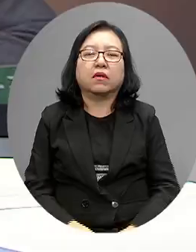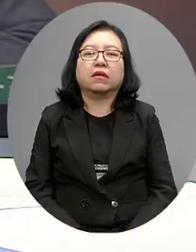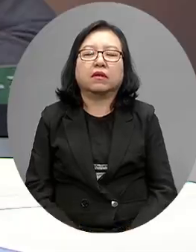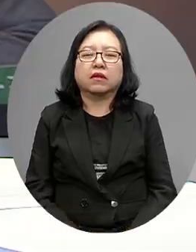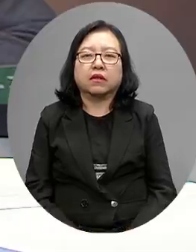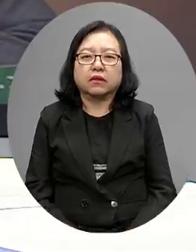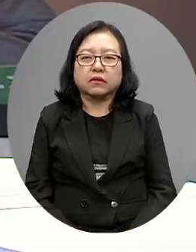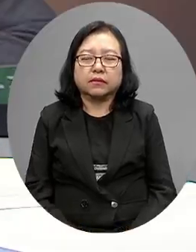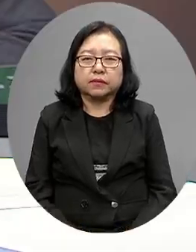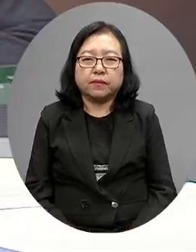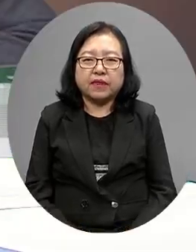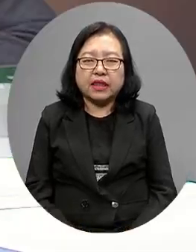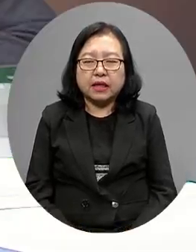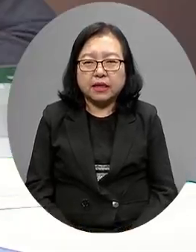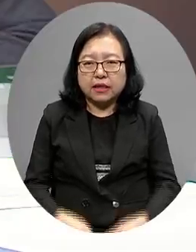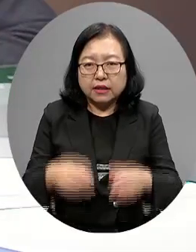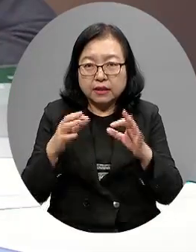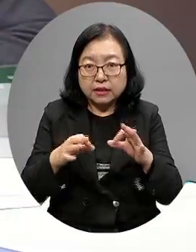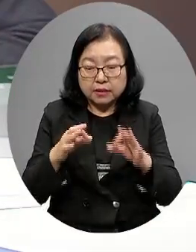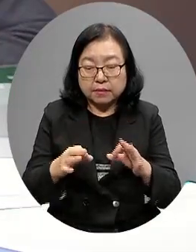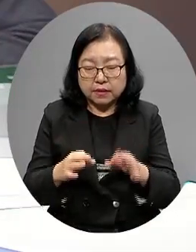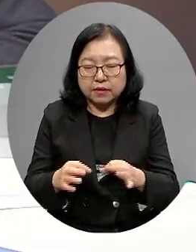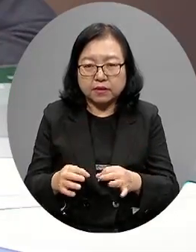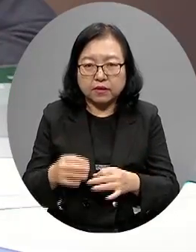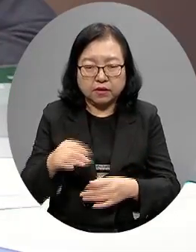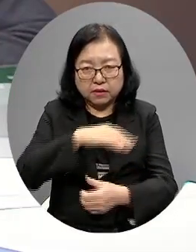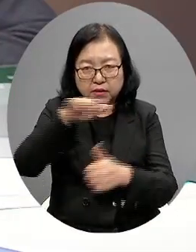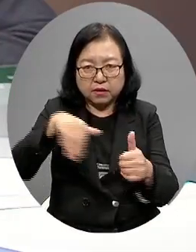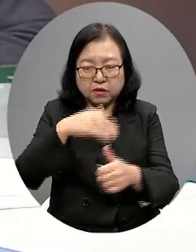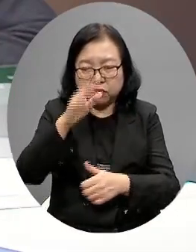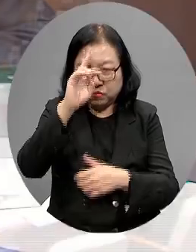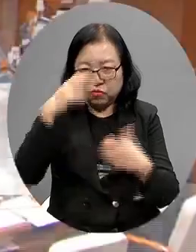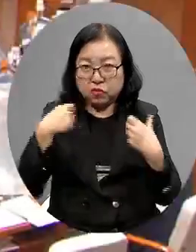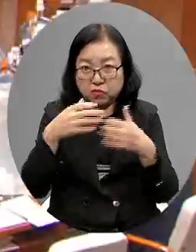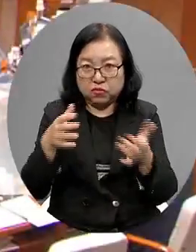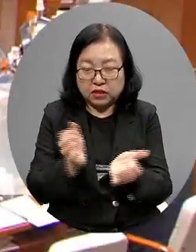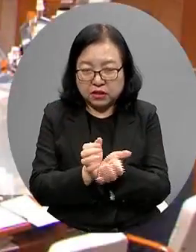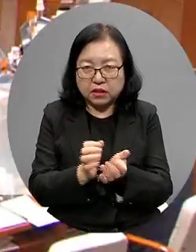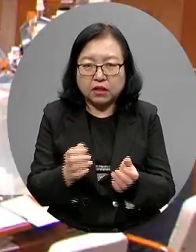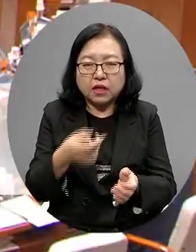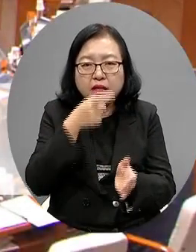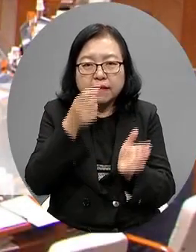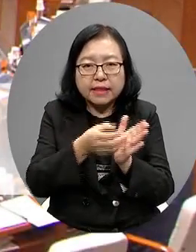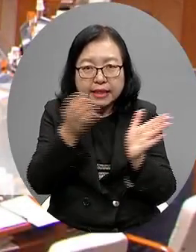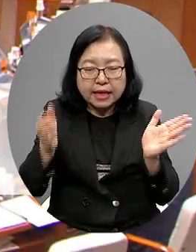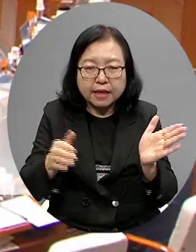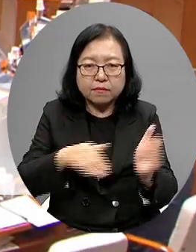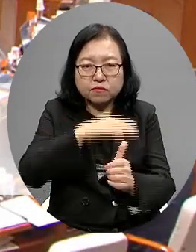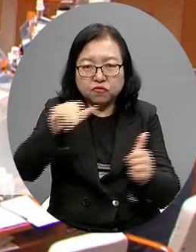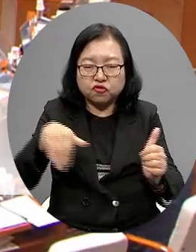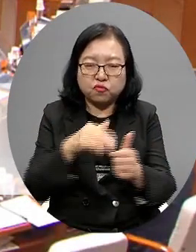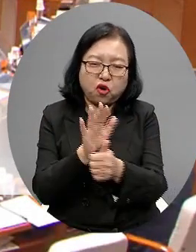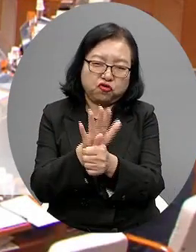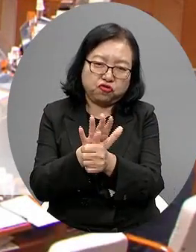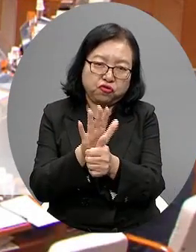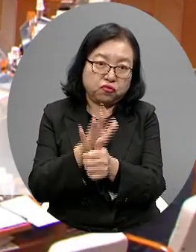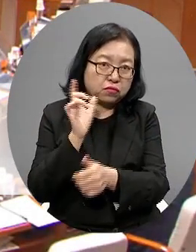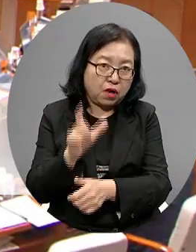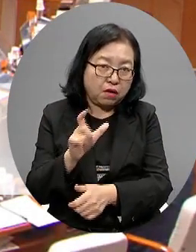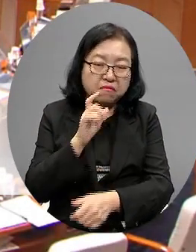말했습니다 김한섭 환경부장관이 댐 주변 지역에 대한 지원을 강화하겠다고 밝혔습니다 김한섭